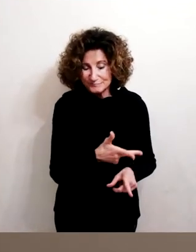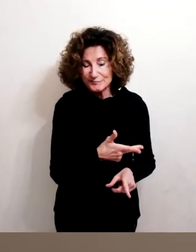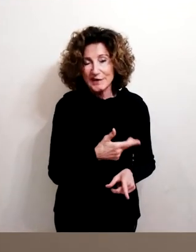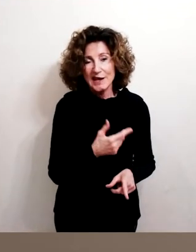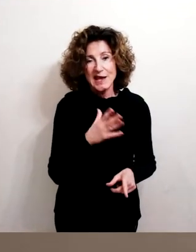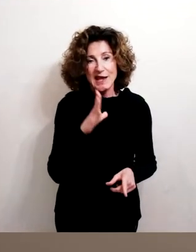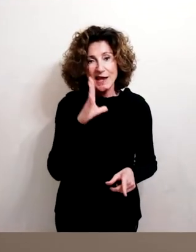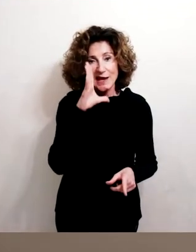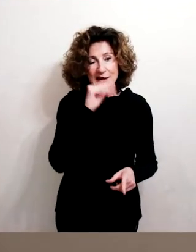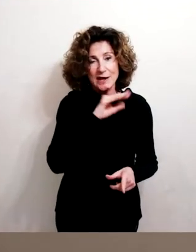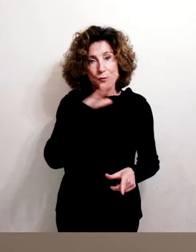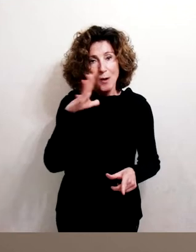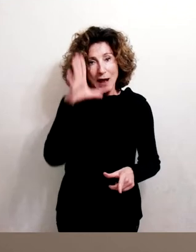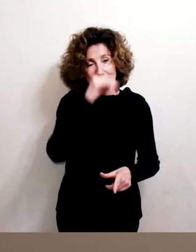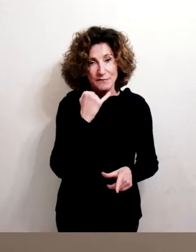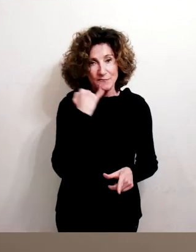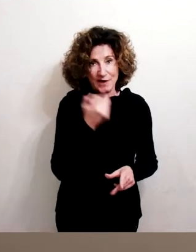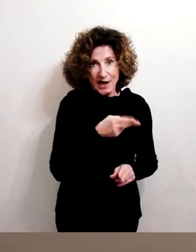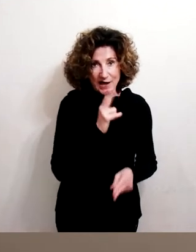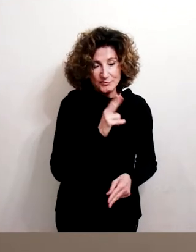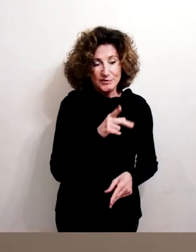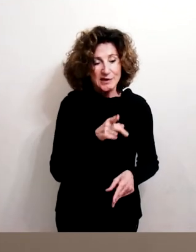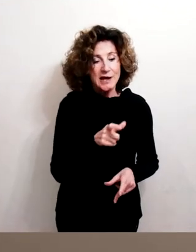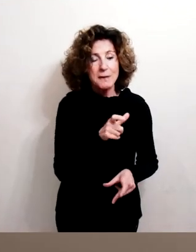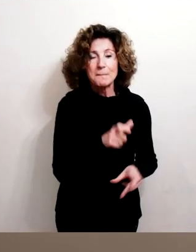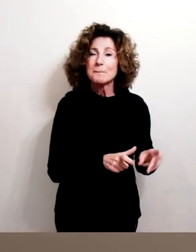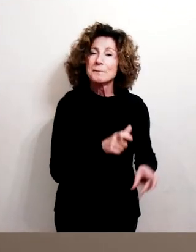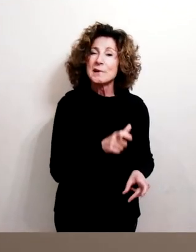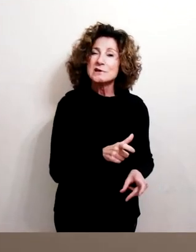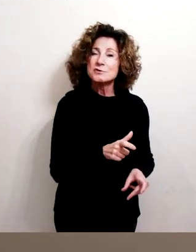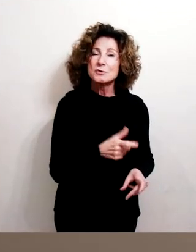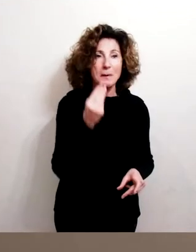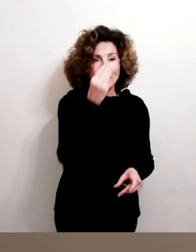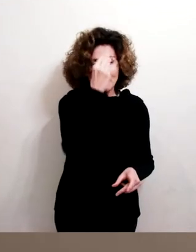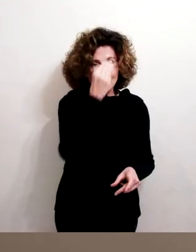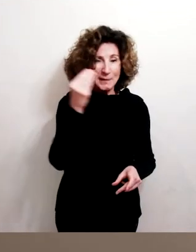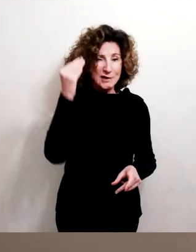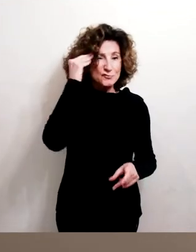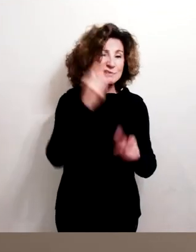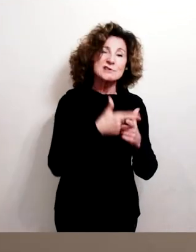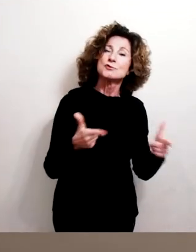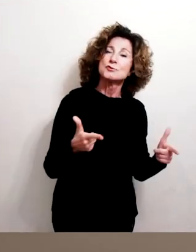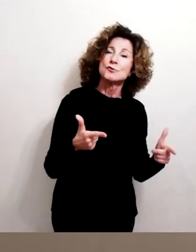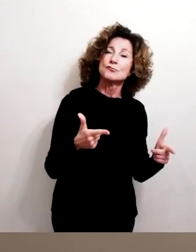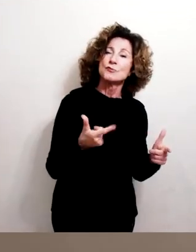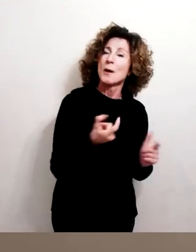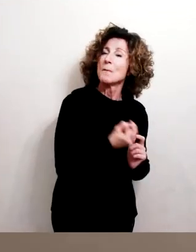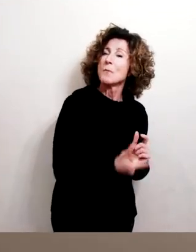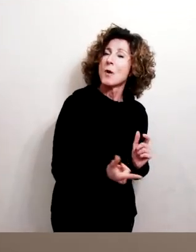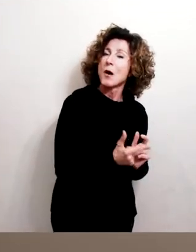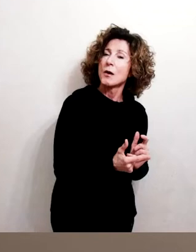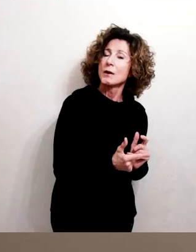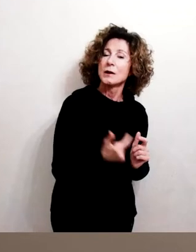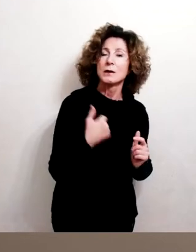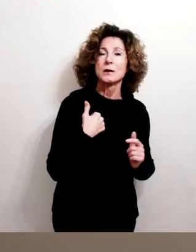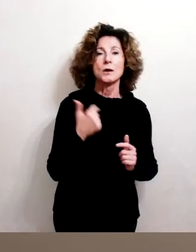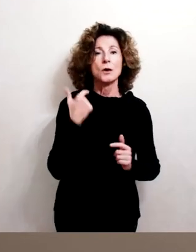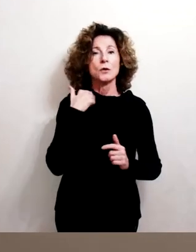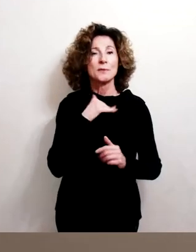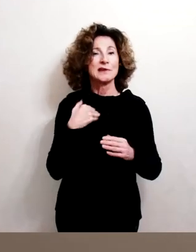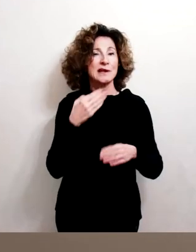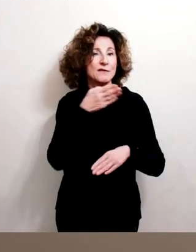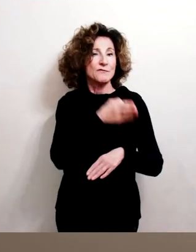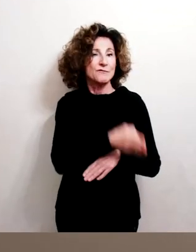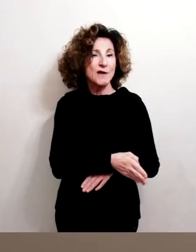è più semplice imparare una lingua e le persone sono meno strutturate ci sono meno pregiudizi e quindi io quando vado